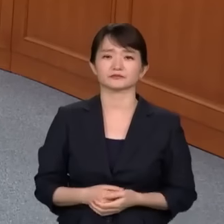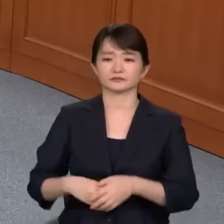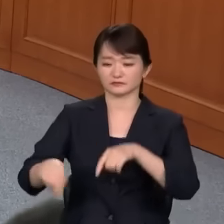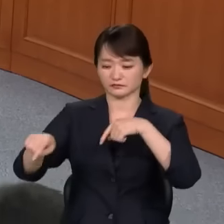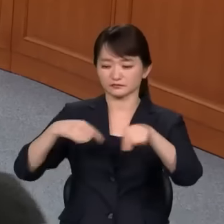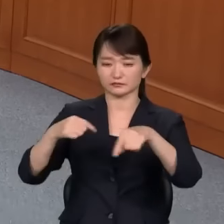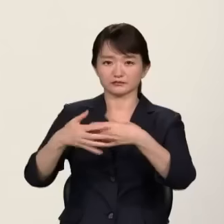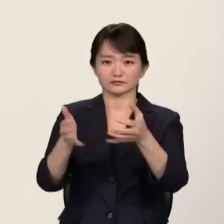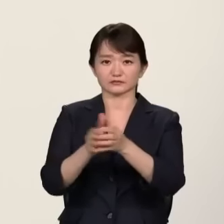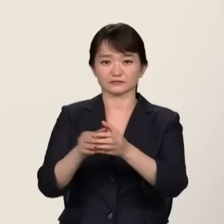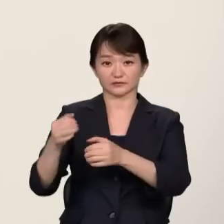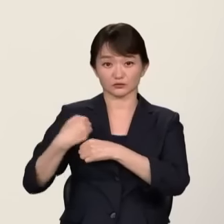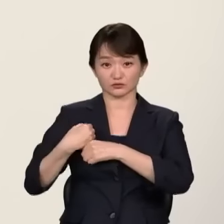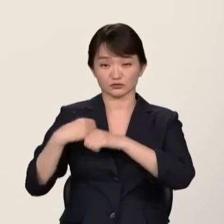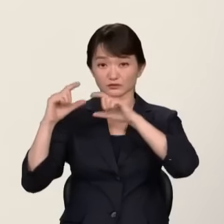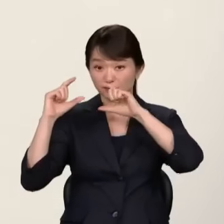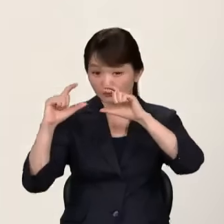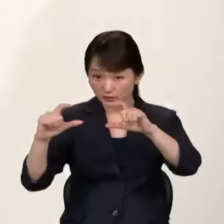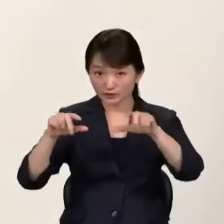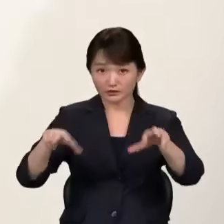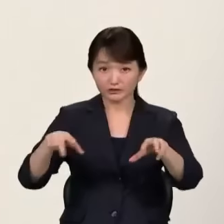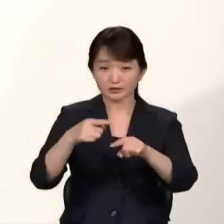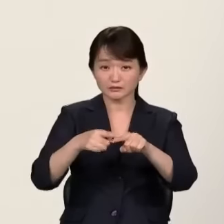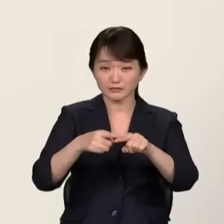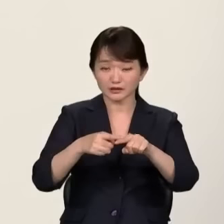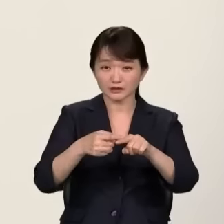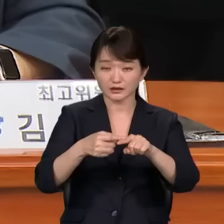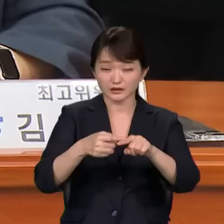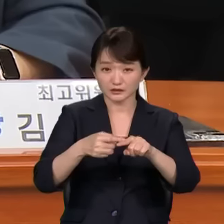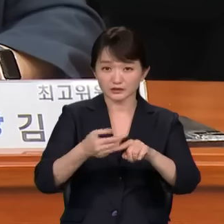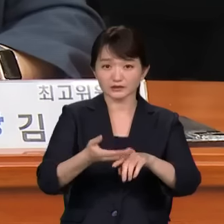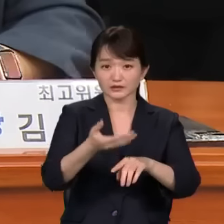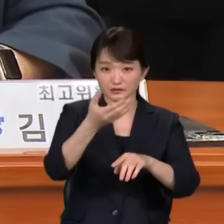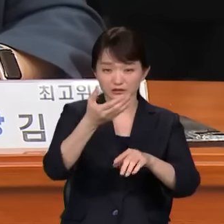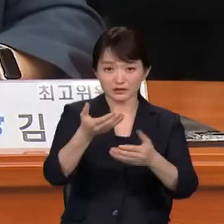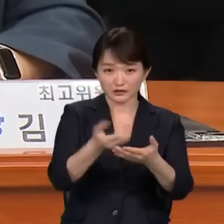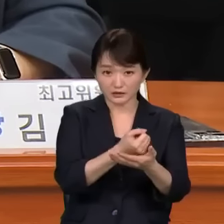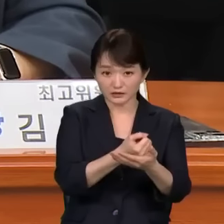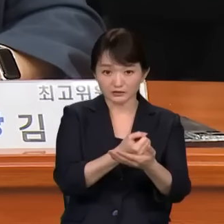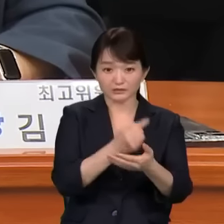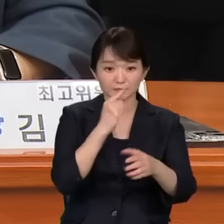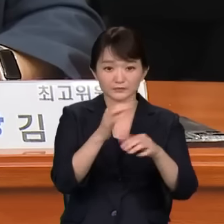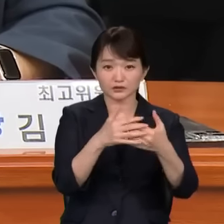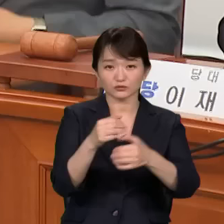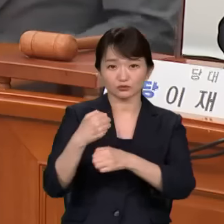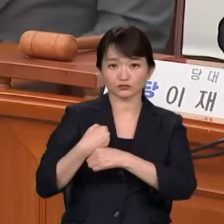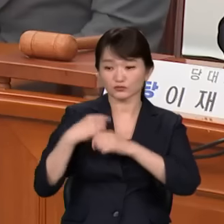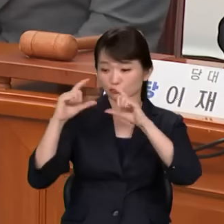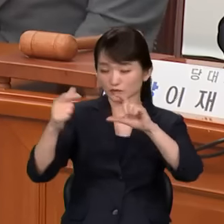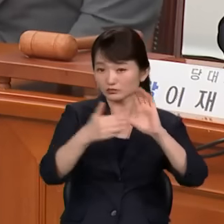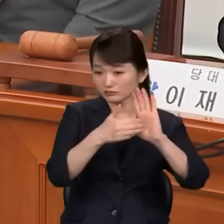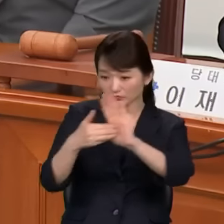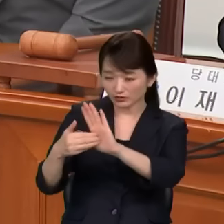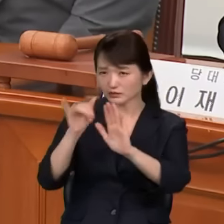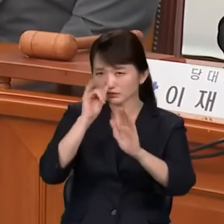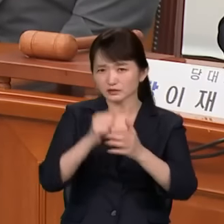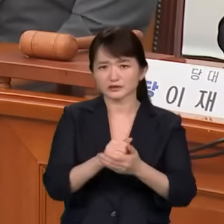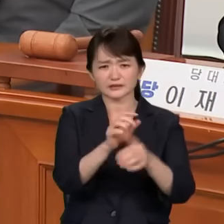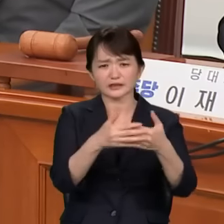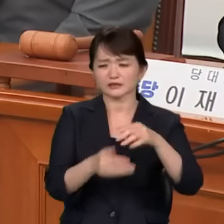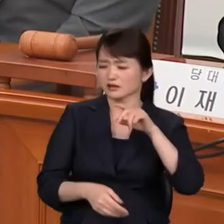정치권에선 계엄이 선포되더라도 현재 과반 의석을 차지한 민주당이 바로 계엄을 막을 수 있는 만큼 야권의 지나친